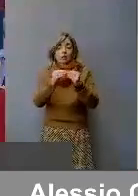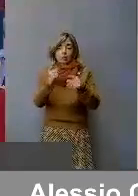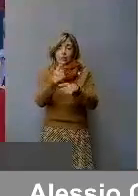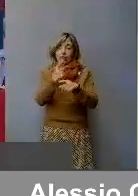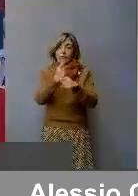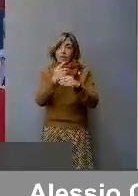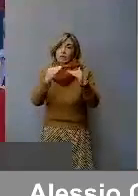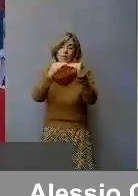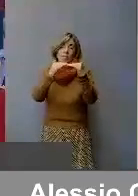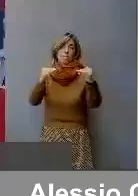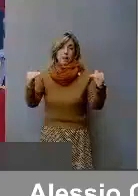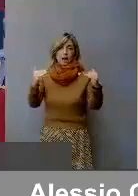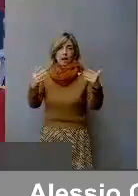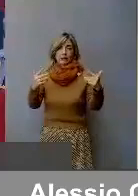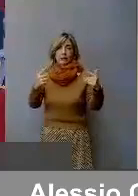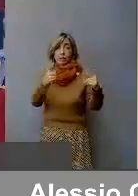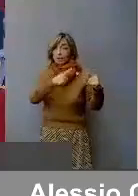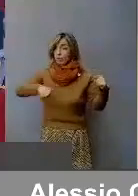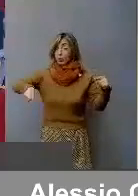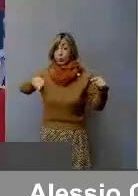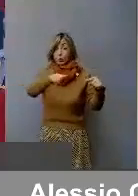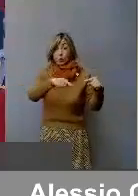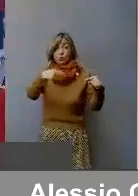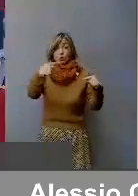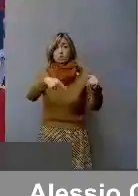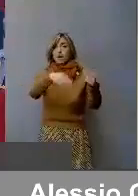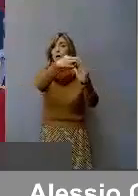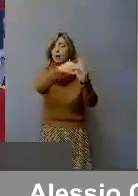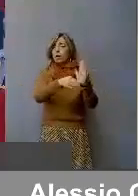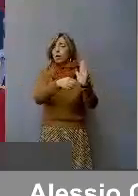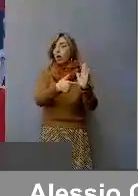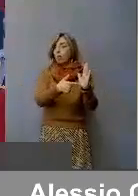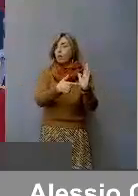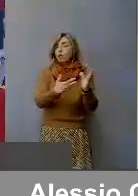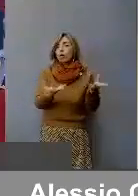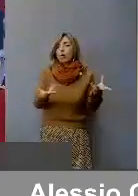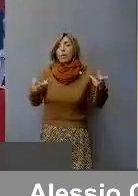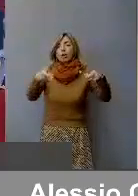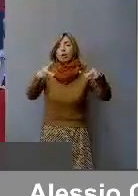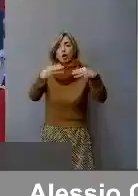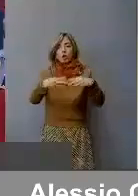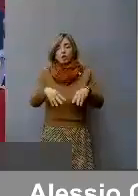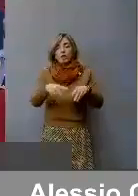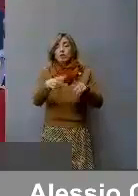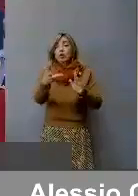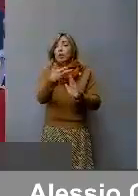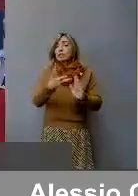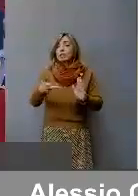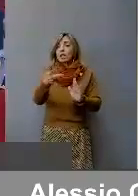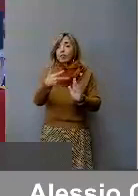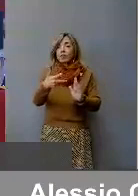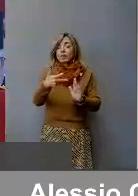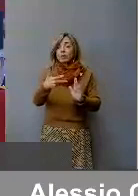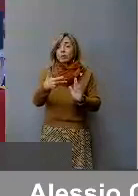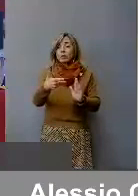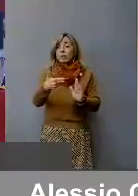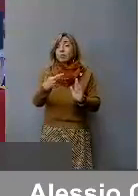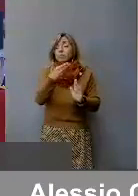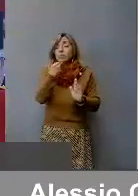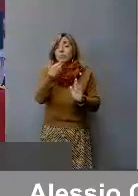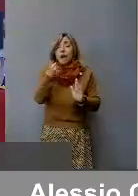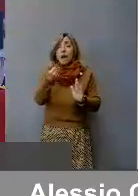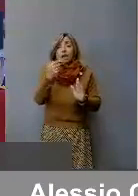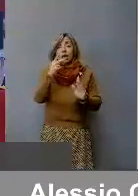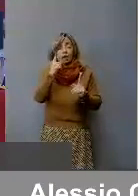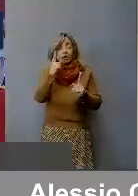non essendoci una riorganizzazione dei servizi che parta dall'analisi di bisogno questa certezza non c'è assolutamente e